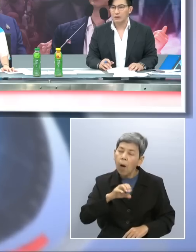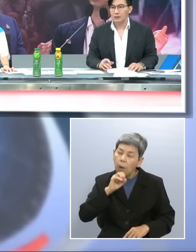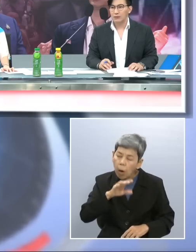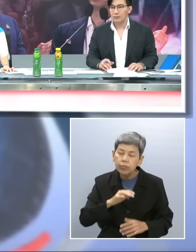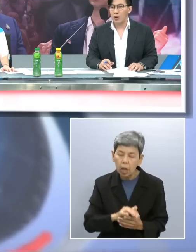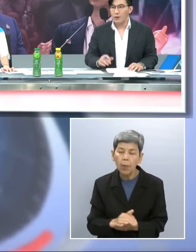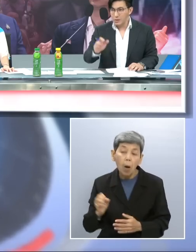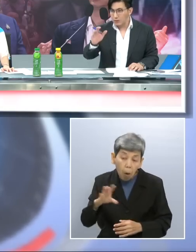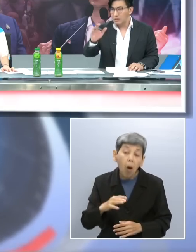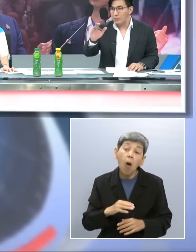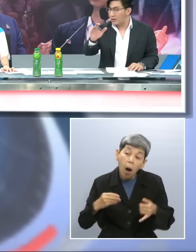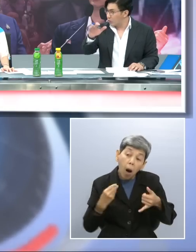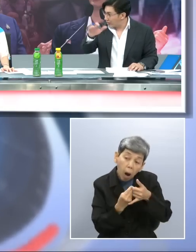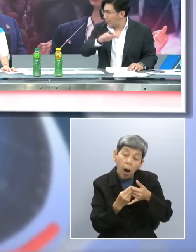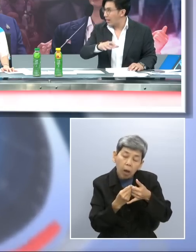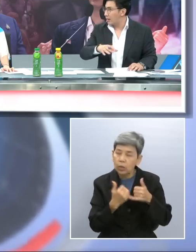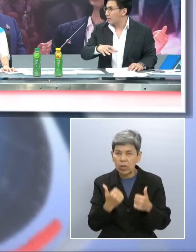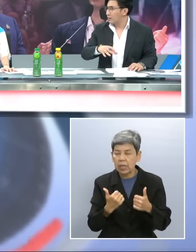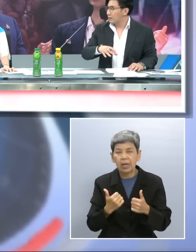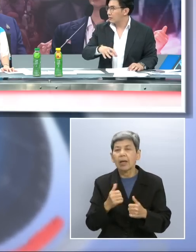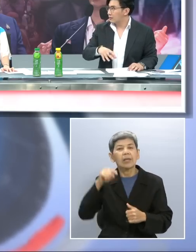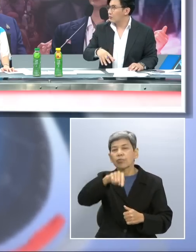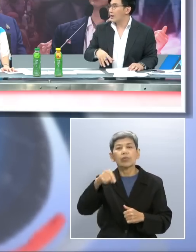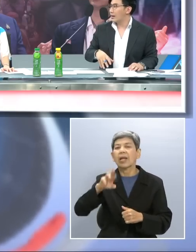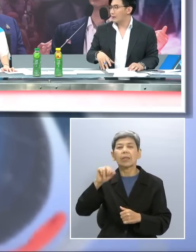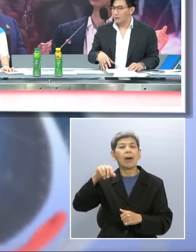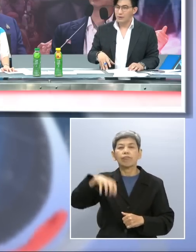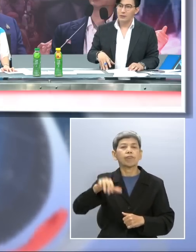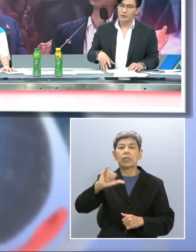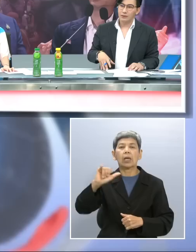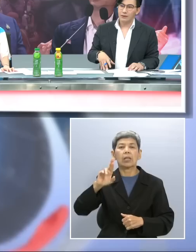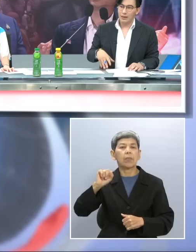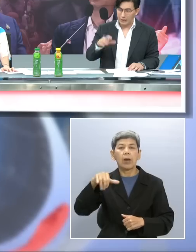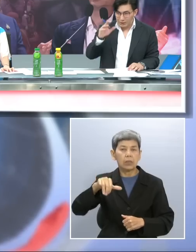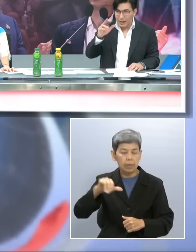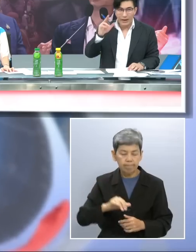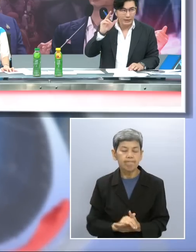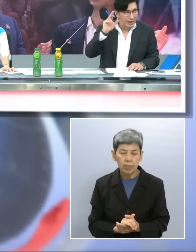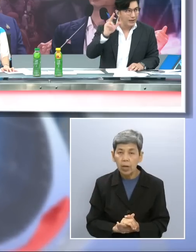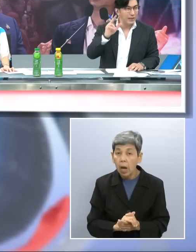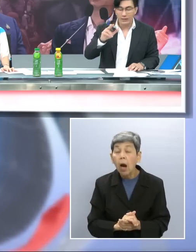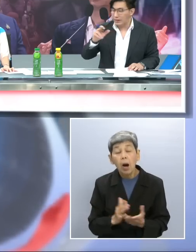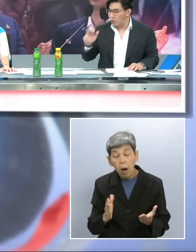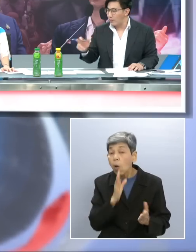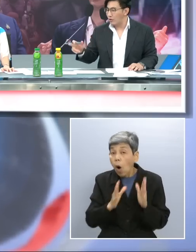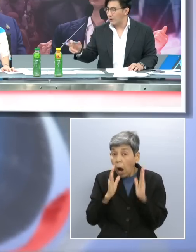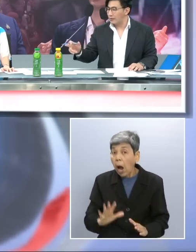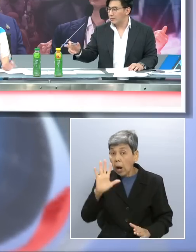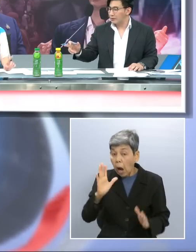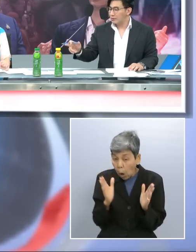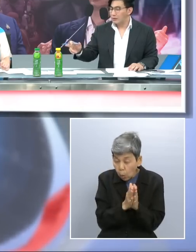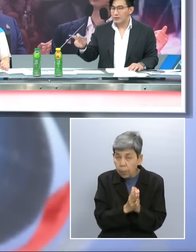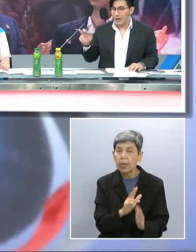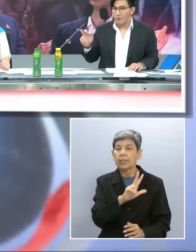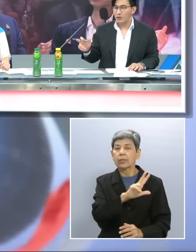นะเพราะวันนี้ก็คือยังไม่ได้อยู่ในสภาถูกไหมฮะแต่ที่แน่ๆถ้า 5ท่านนี้ถ้ารวมแล้วก็เป็น